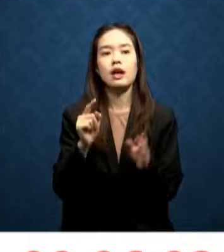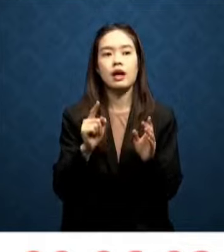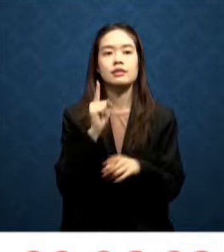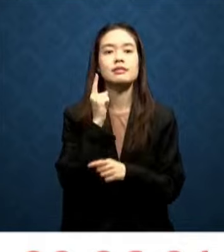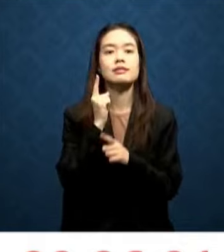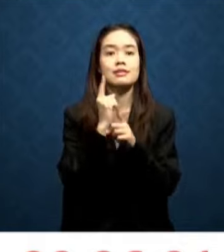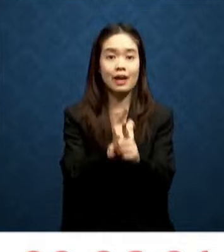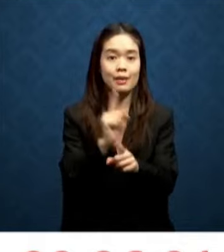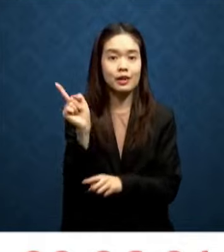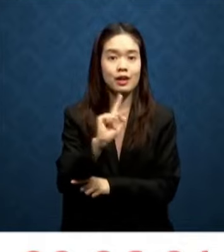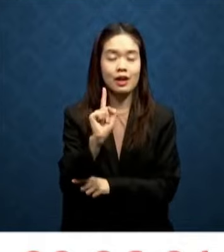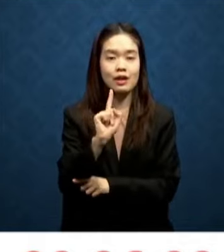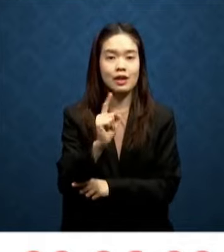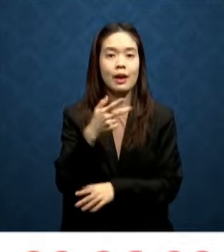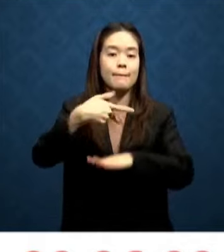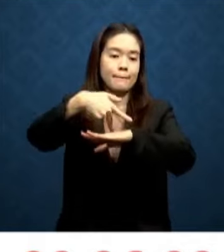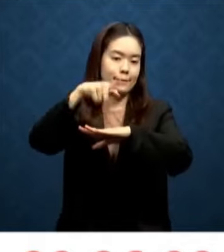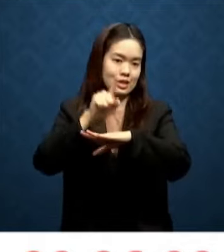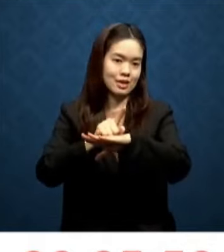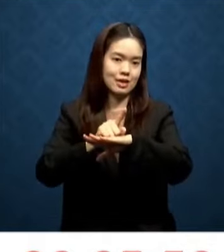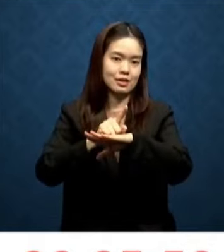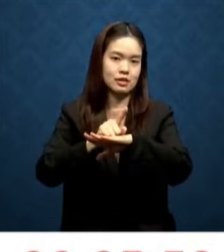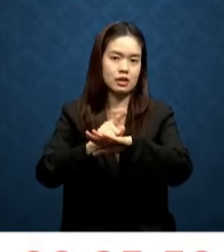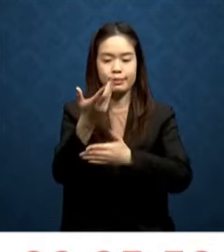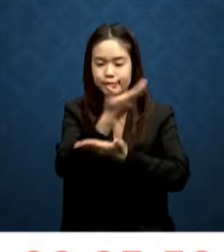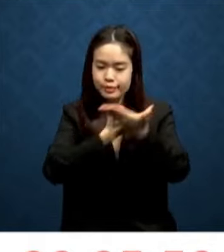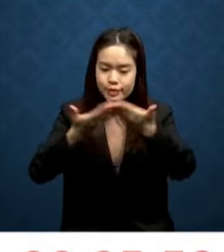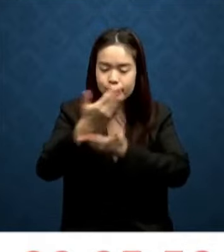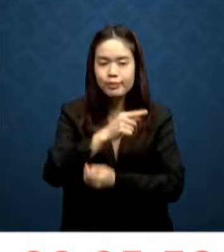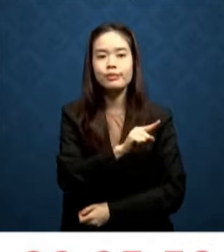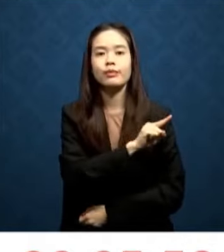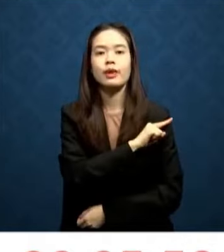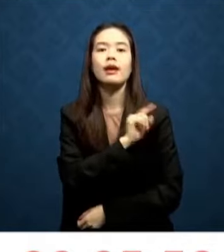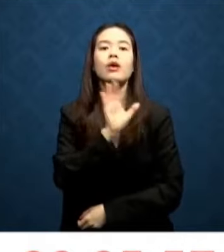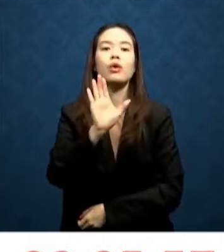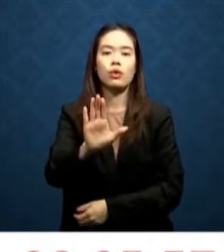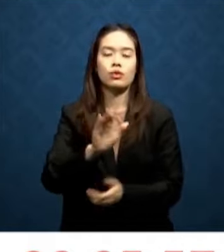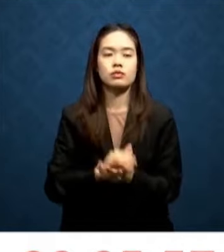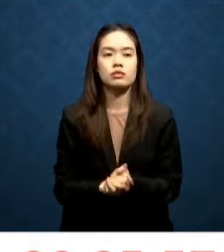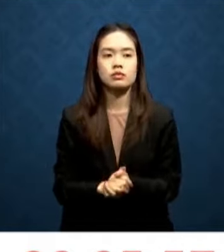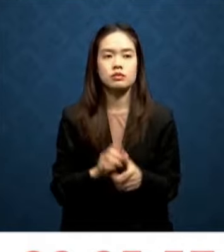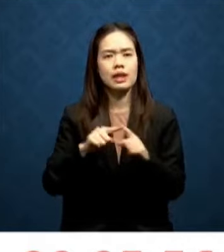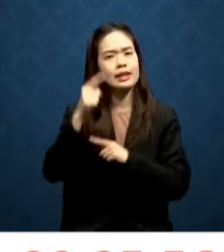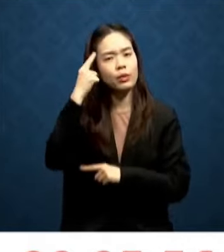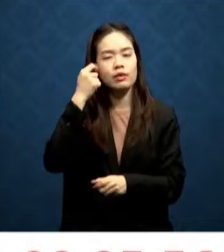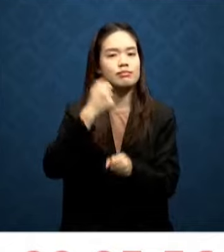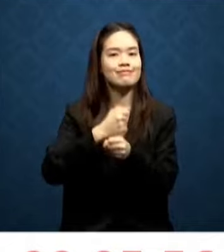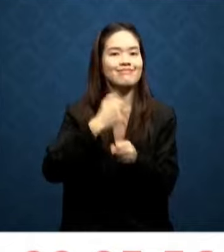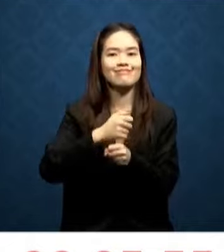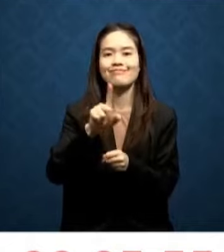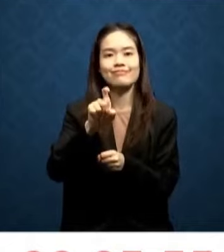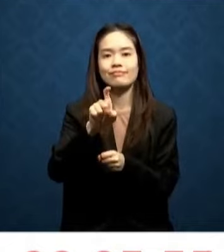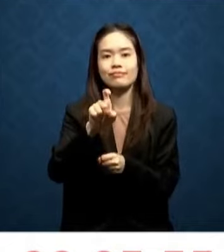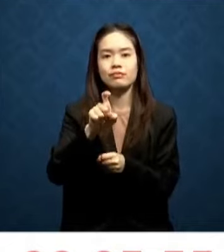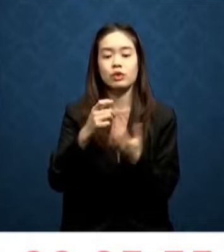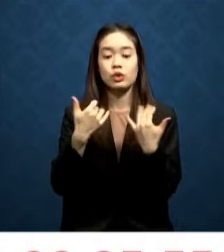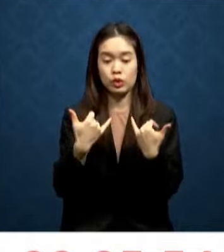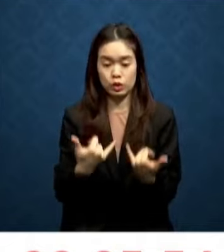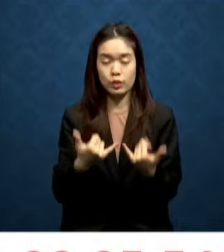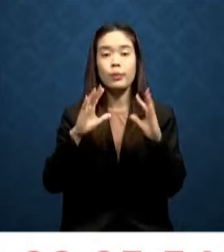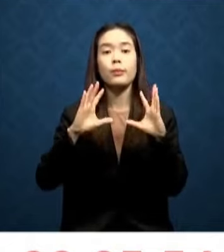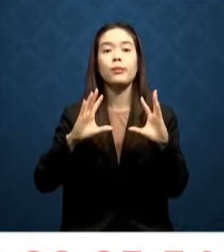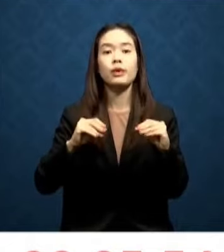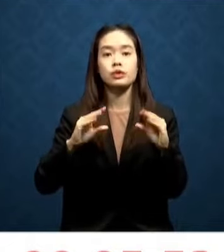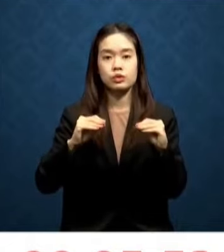ามแต่ดุลพินิจของท่านประธานซึ่งมันเป็นไปไม่ได้ที่ประชุมแห่งนี้เป็นการประชุมเพื่อที่